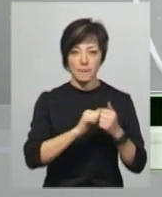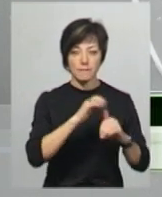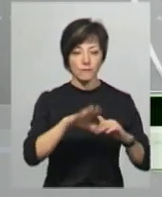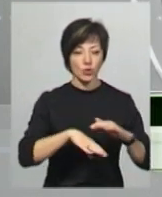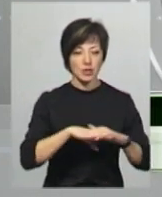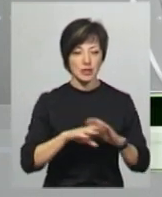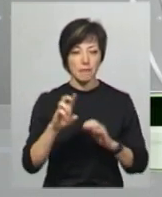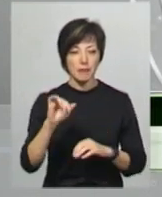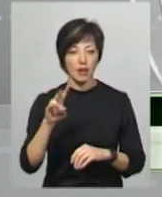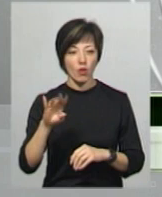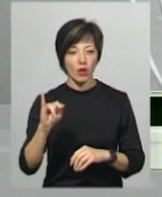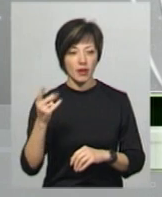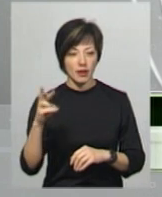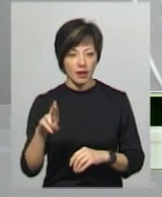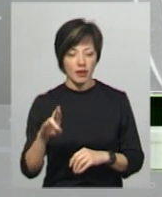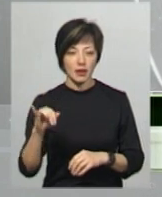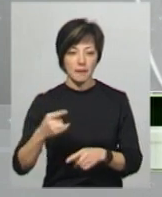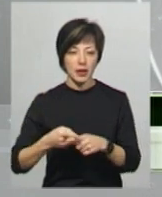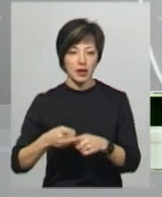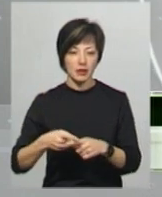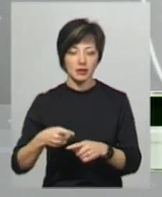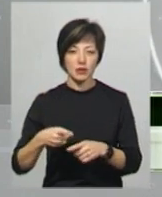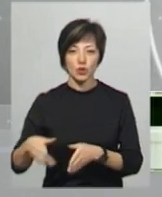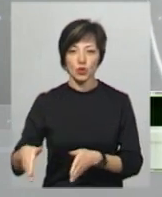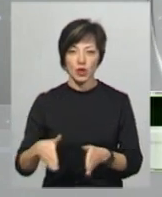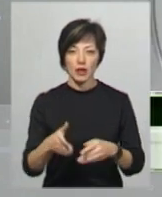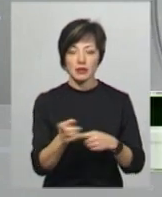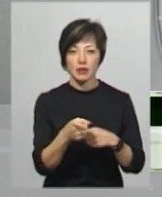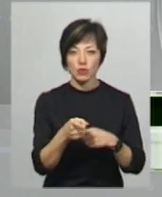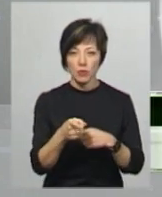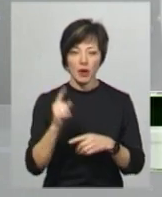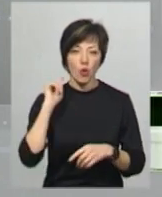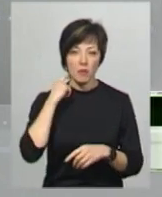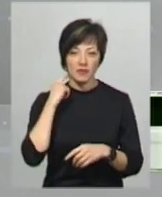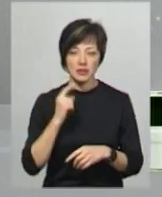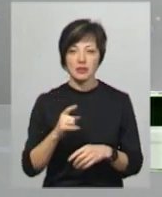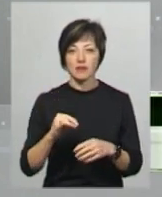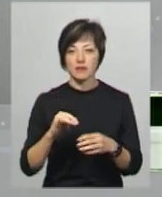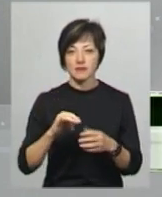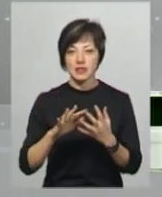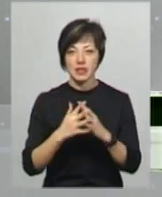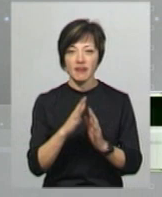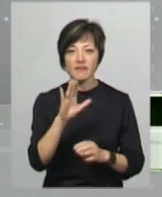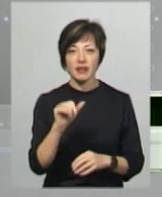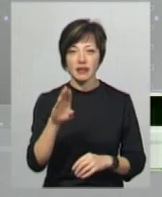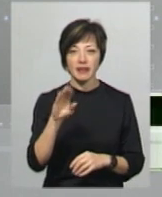Кам'янець-Подільський, Білогір'я, та перетині доріг стрій Тернопіль-Кропивницький, Знам'янка, населеному пункті